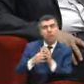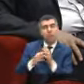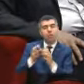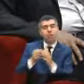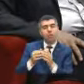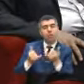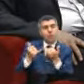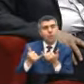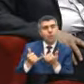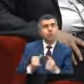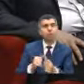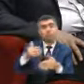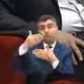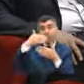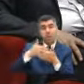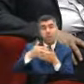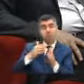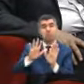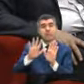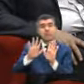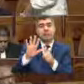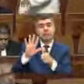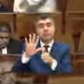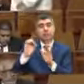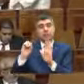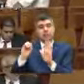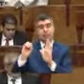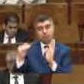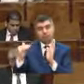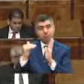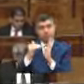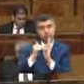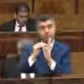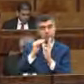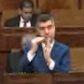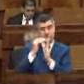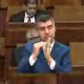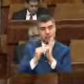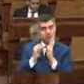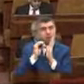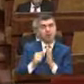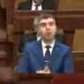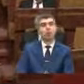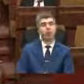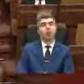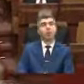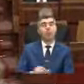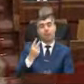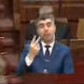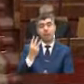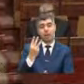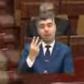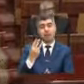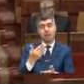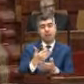اليوم المغرب رتبة 60. طبعا البرنامج الحكومي فيه 50 وهذا ان شاء الله ممكن، كذلك 32.8 مليار ديال